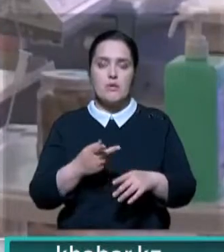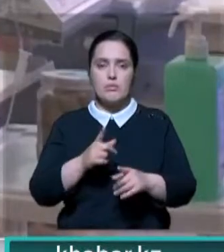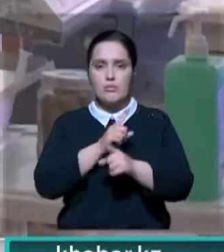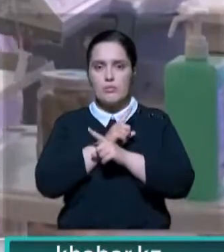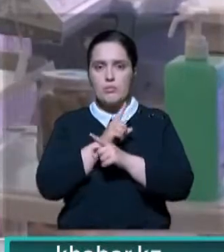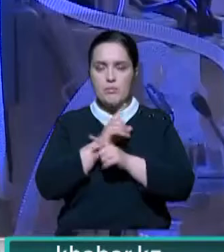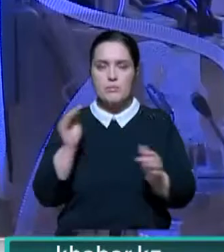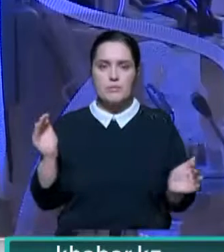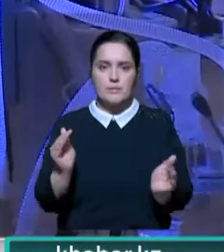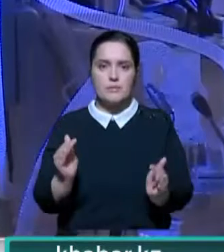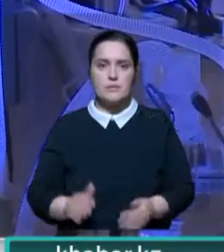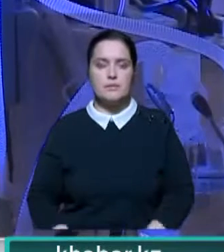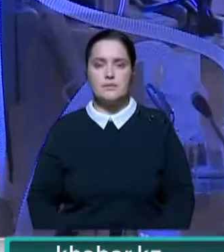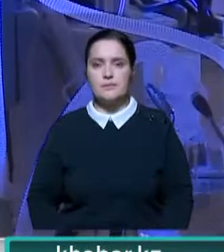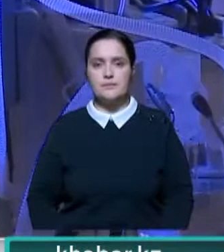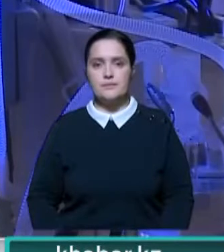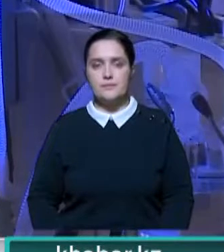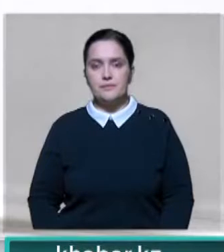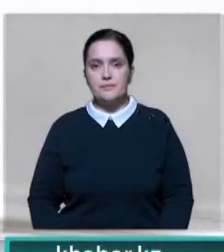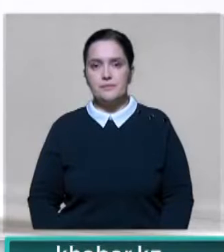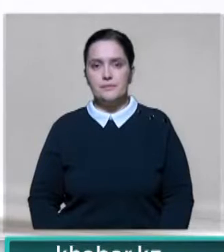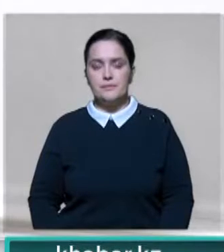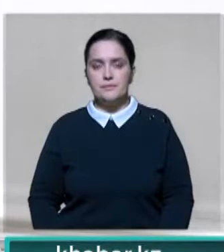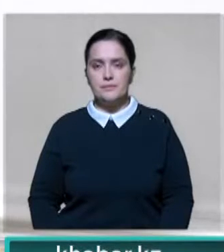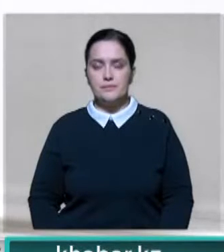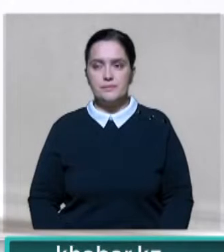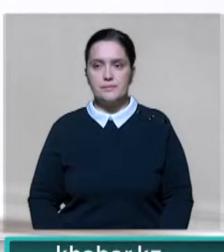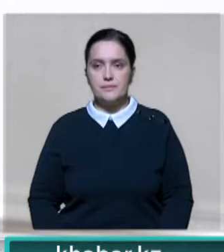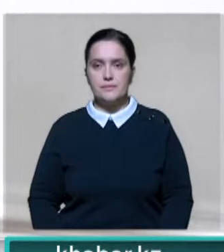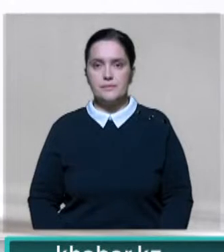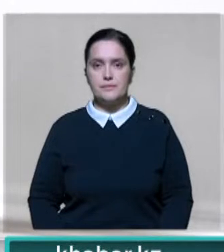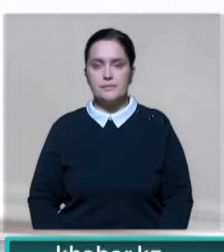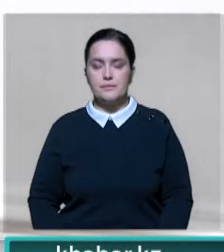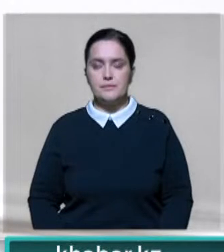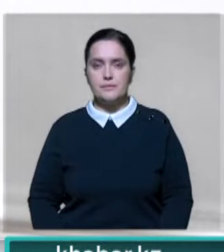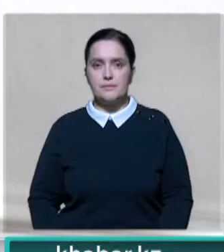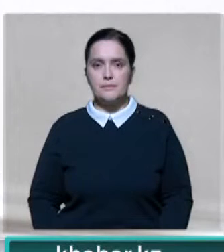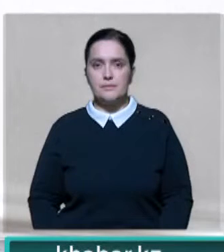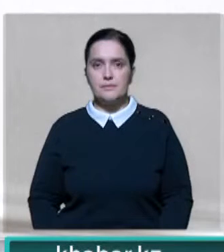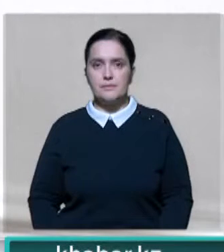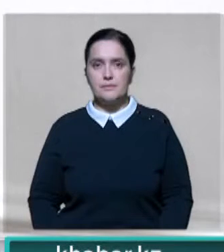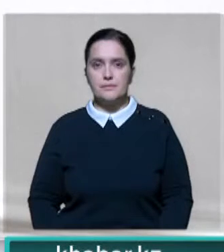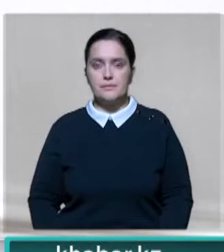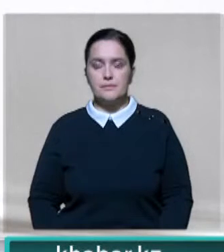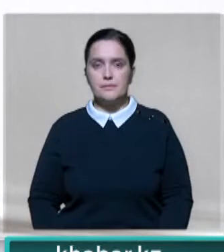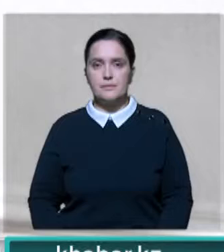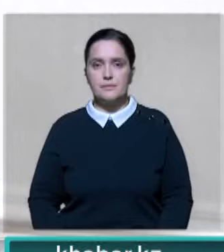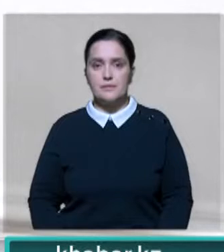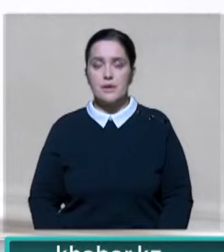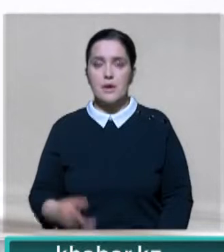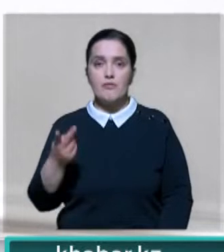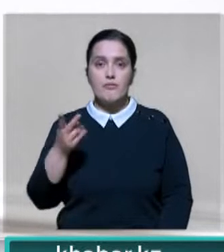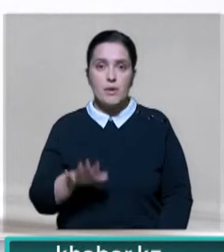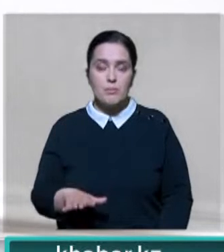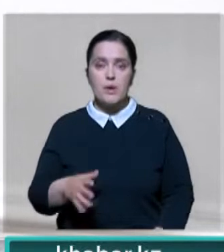печальной статистики лавочкина hoover dam было летальность от врожденных пороков развития занимает второе место